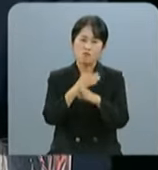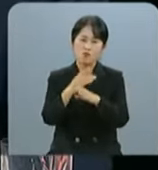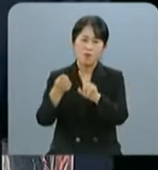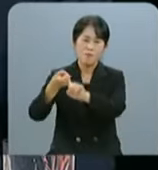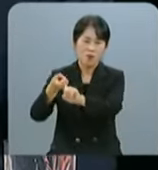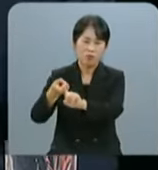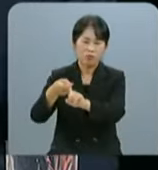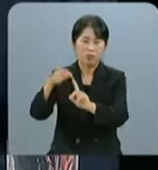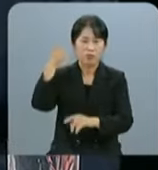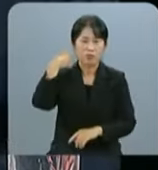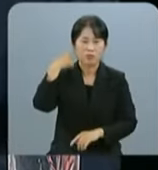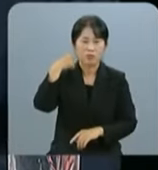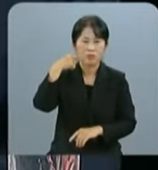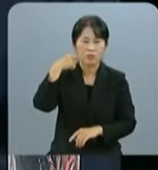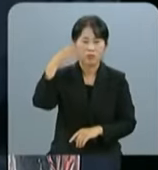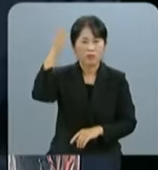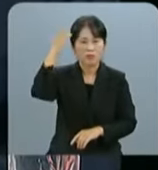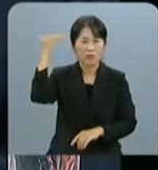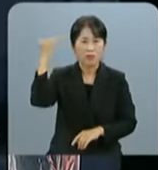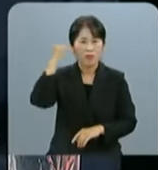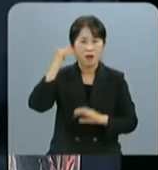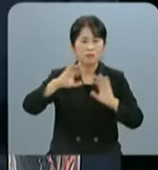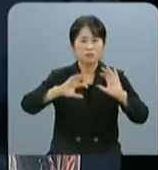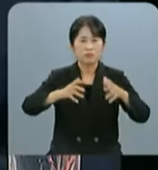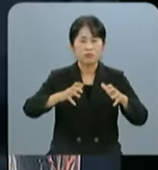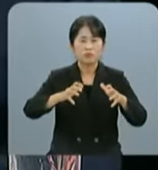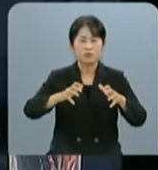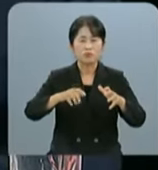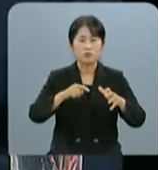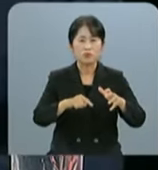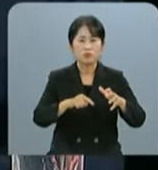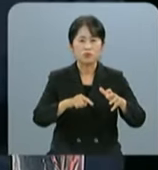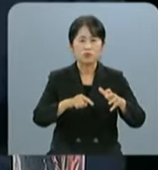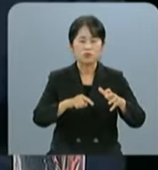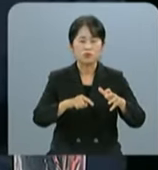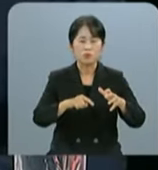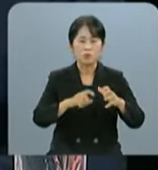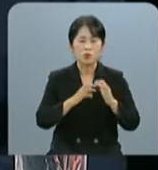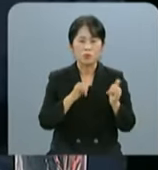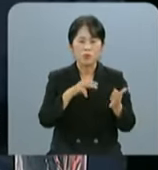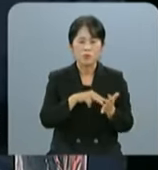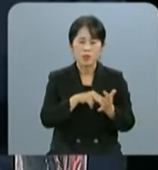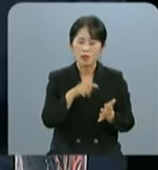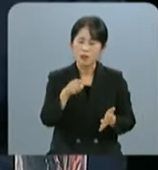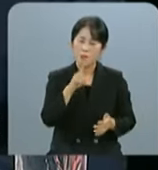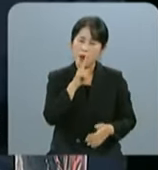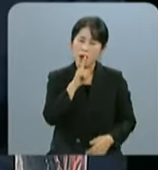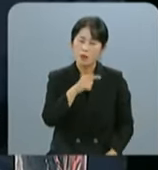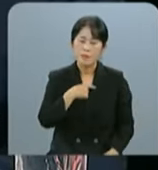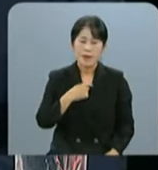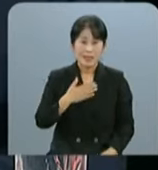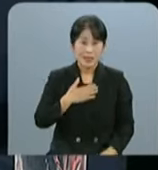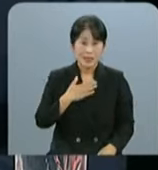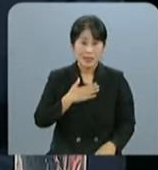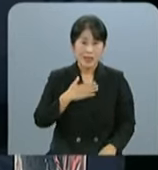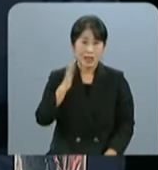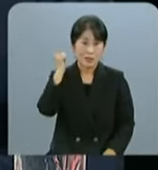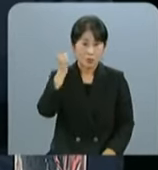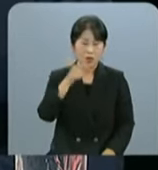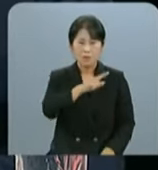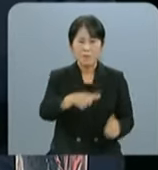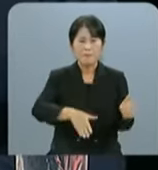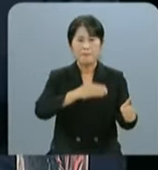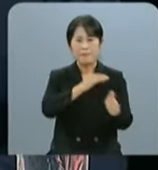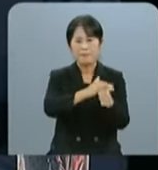논리를 네. 이 대한민국의 이 그 소속돼 있으면서 이야기를 하는 거는 만약에 제가 대통령이라면 그날로 다